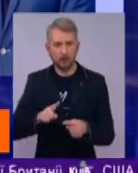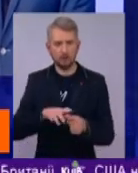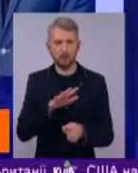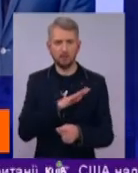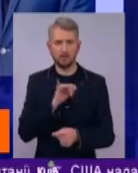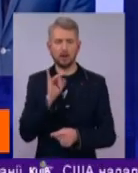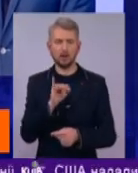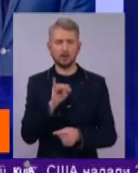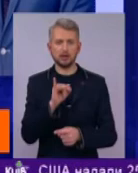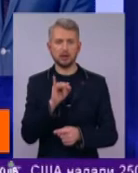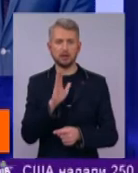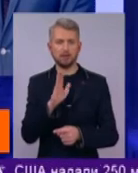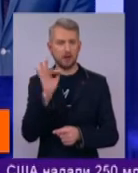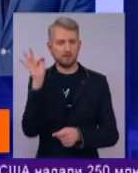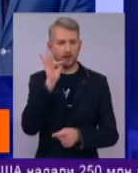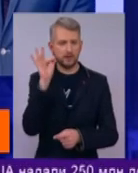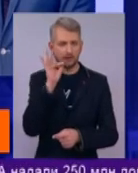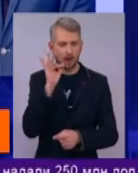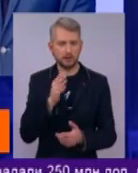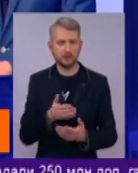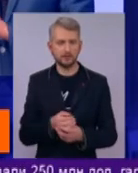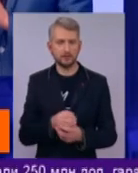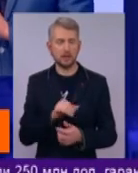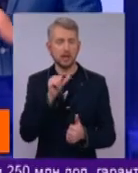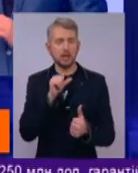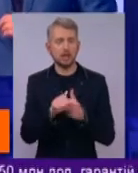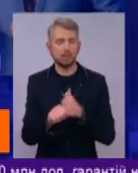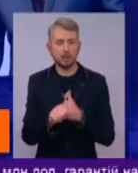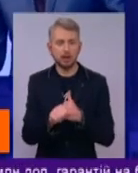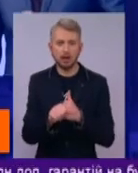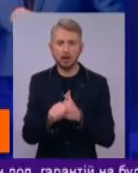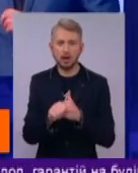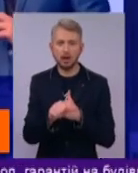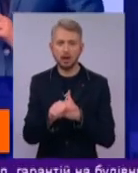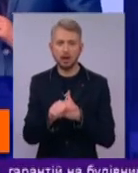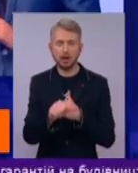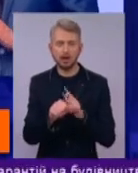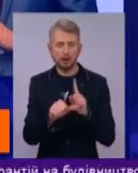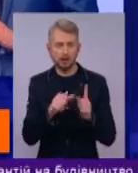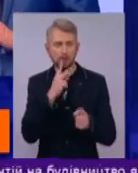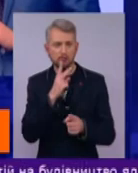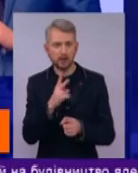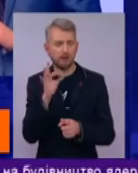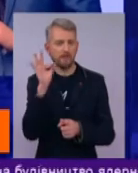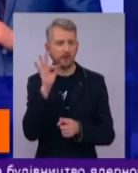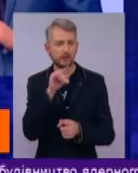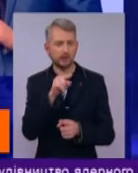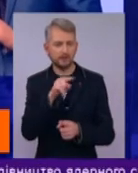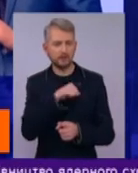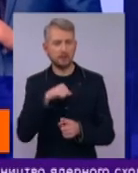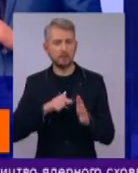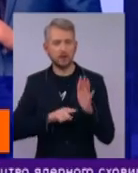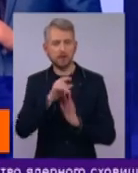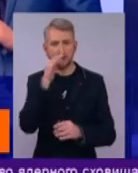в Афганістані. Іменно Вот смотрите, в Афганистане, вы в самом